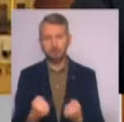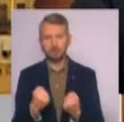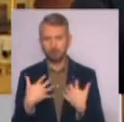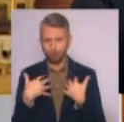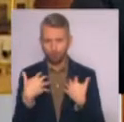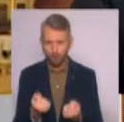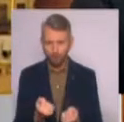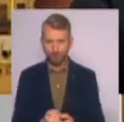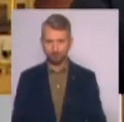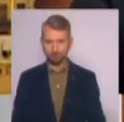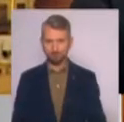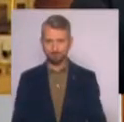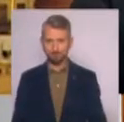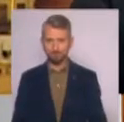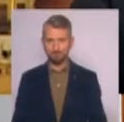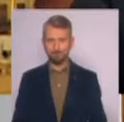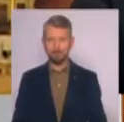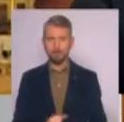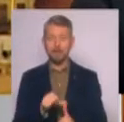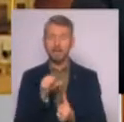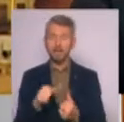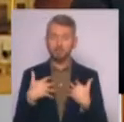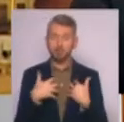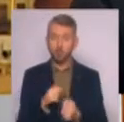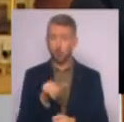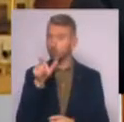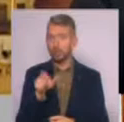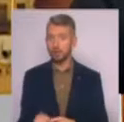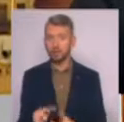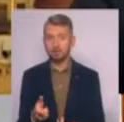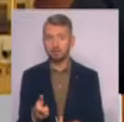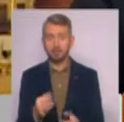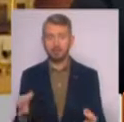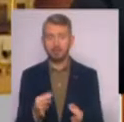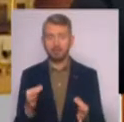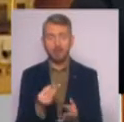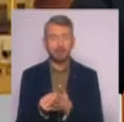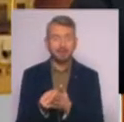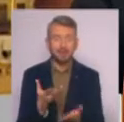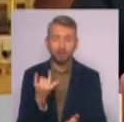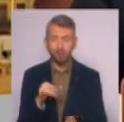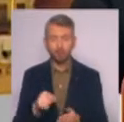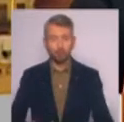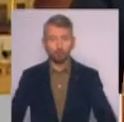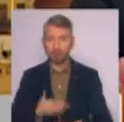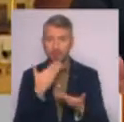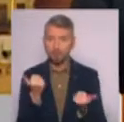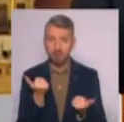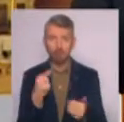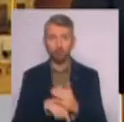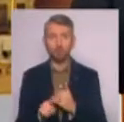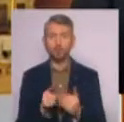здоров'я. Крім здоров'я у людини ніяких цінностей в цьому житті немає. Тому